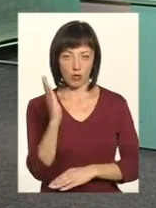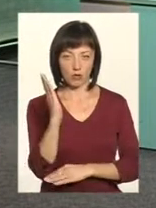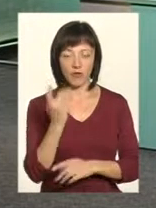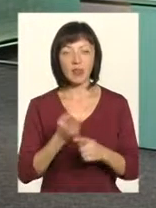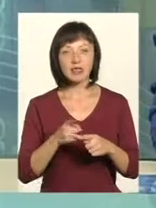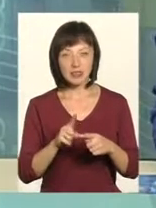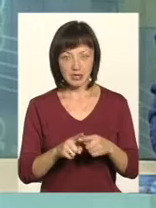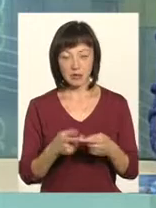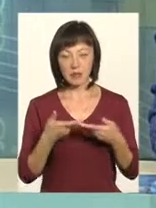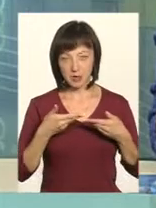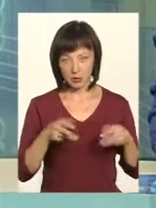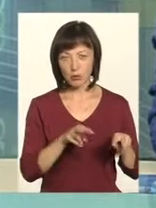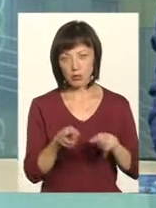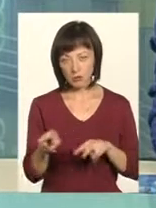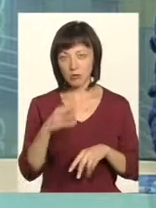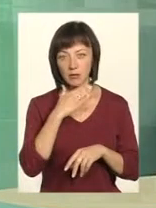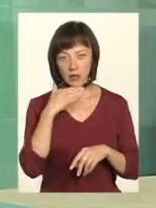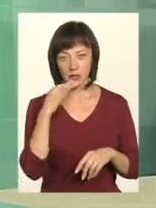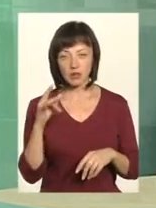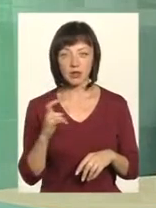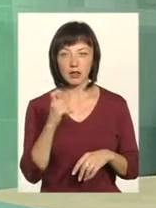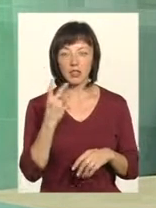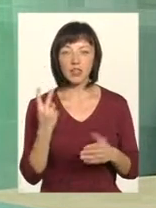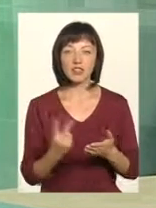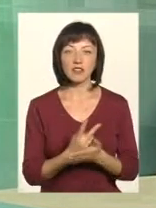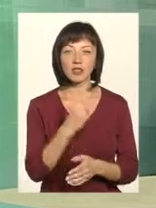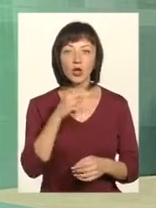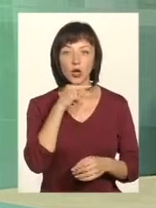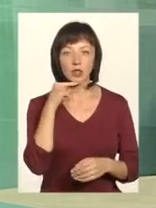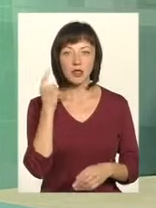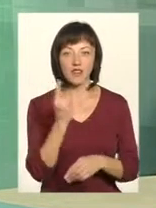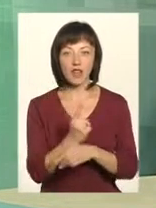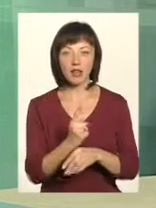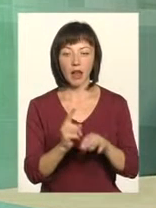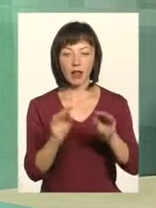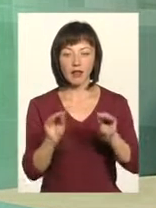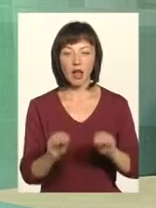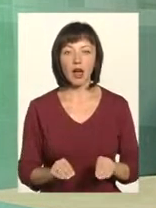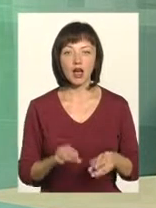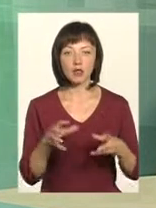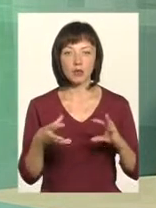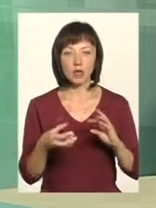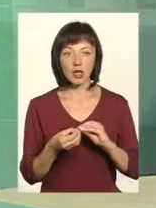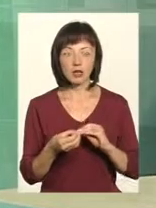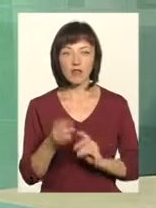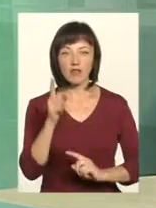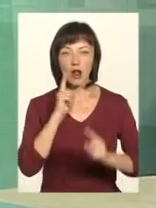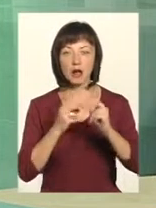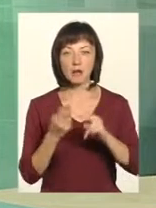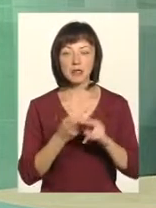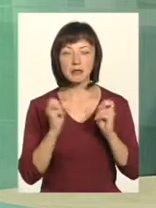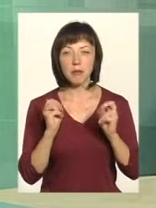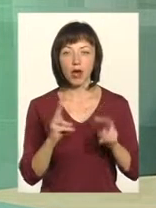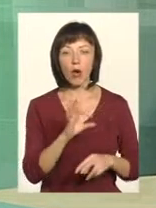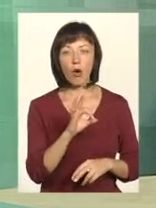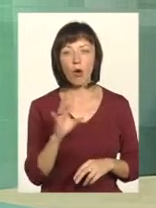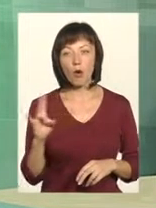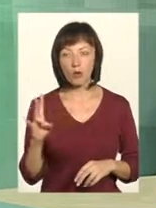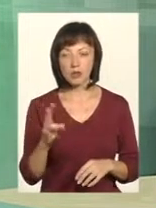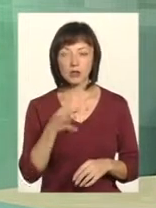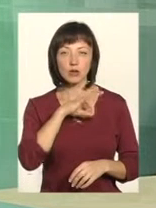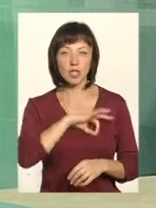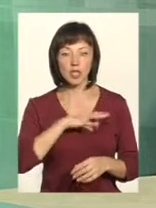власне, вето, ми це спостерігали вже неодноразово. Двічі Росія накладала вето на резолюції щодо в Раді безпеки ООН, скориставшись своїм